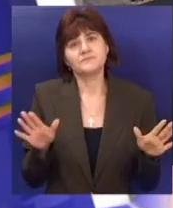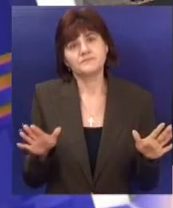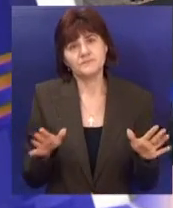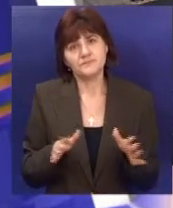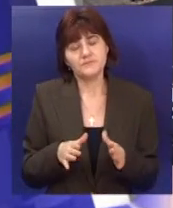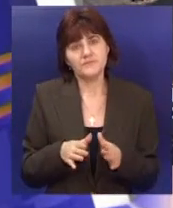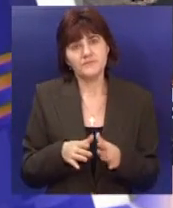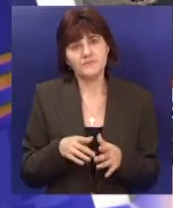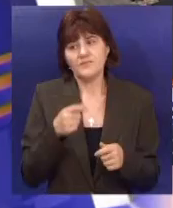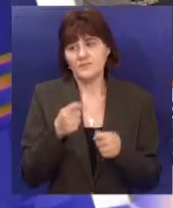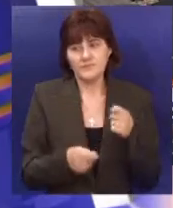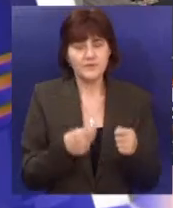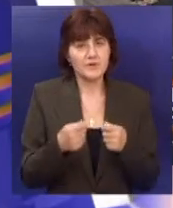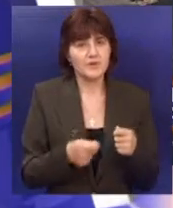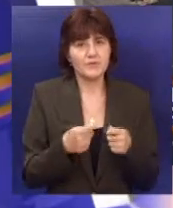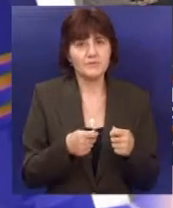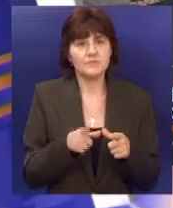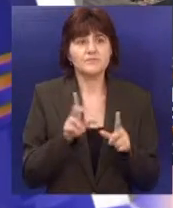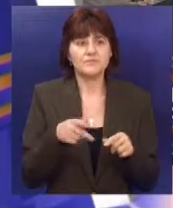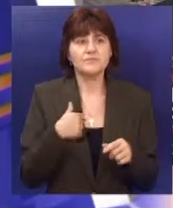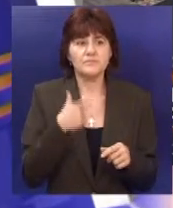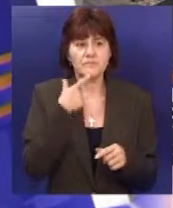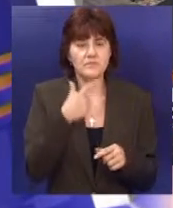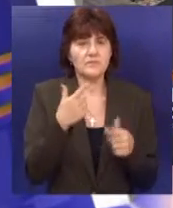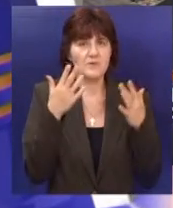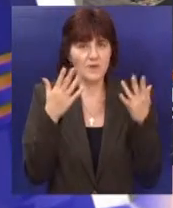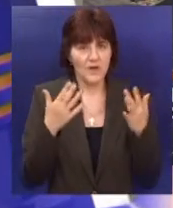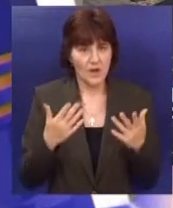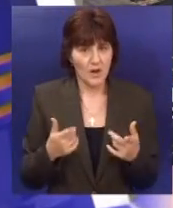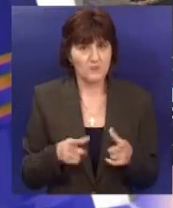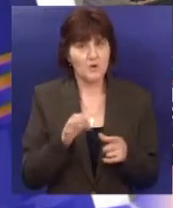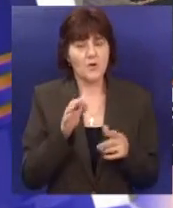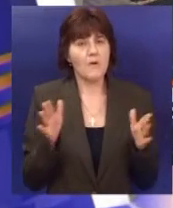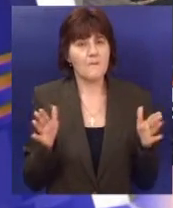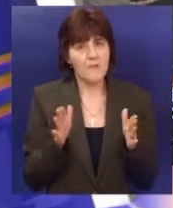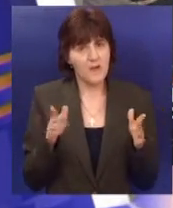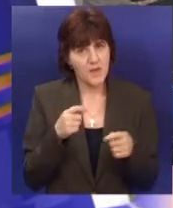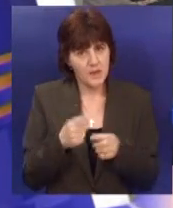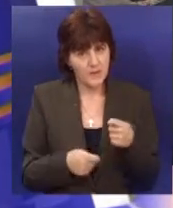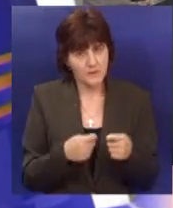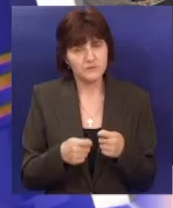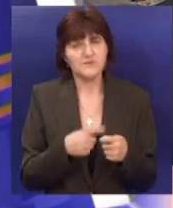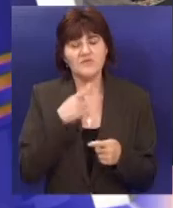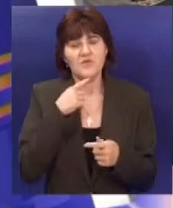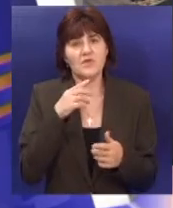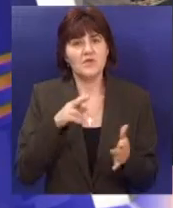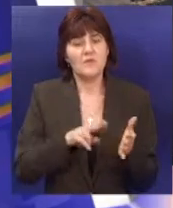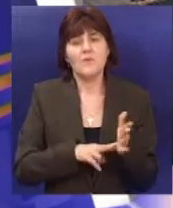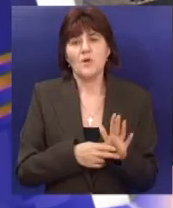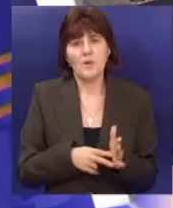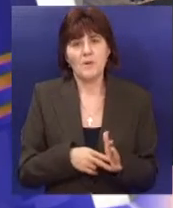većih projekata kada je reč o asfaltiranju ulice, moramo da vodimo računa i ovim manjim problemima koji su veliki